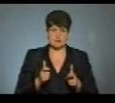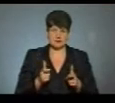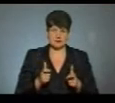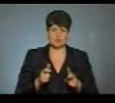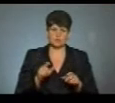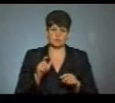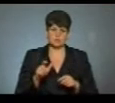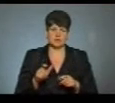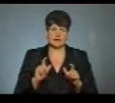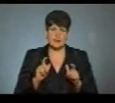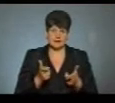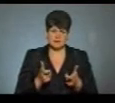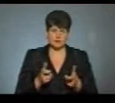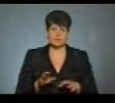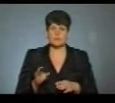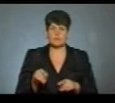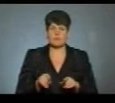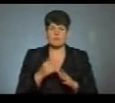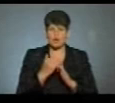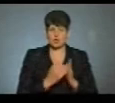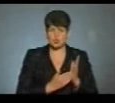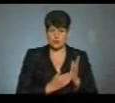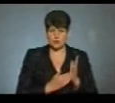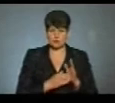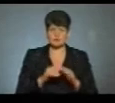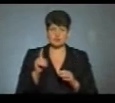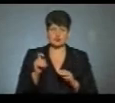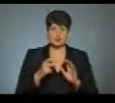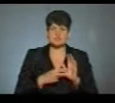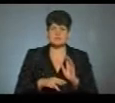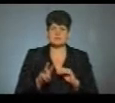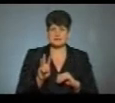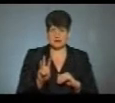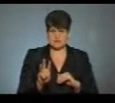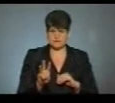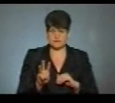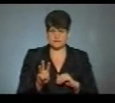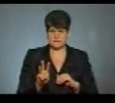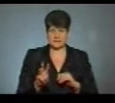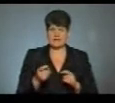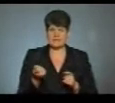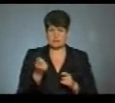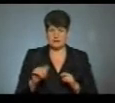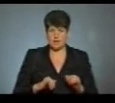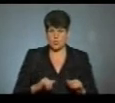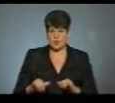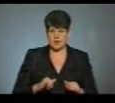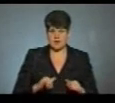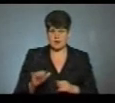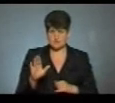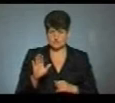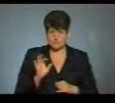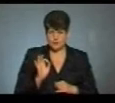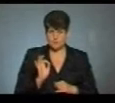України про адміністративні правопорушення, протокол за статтею 173 дрібне хуліганство Кодексу України про